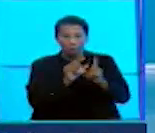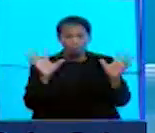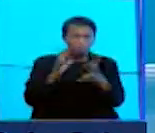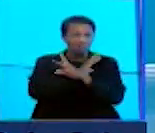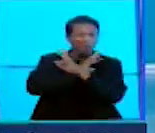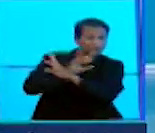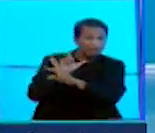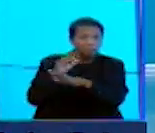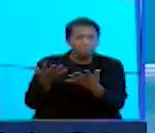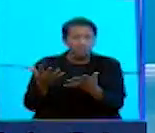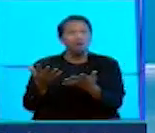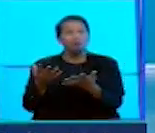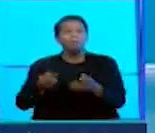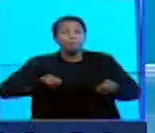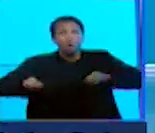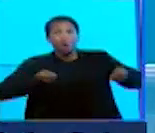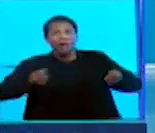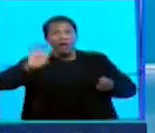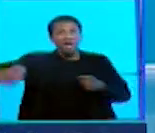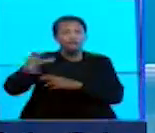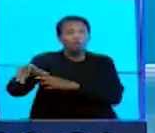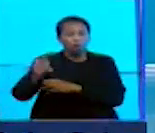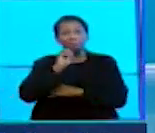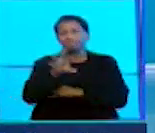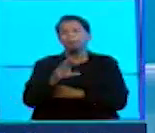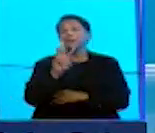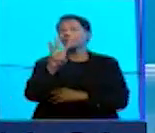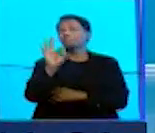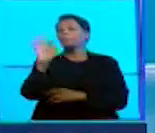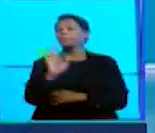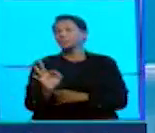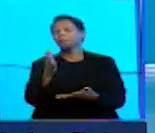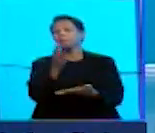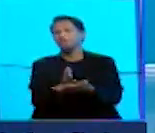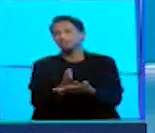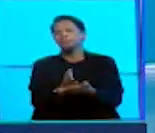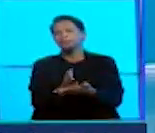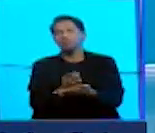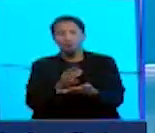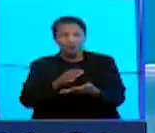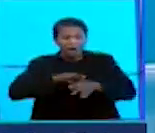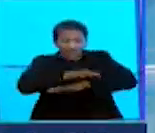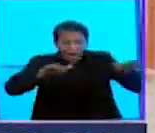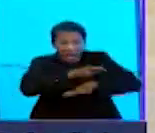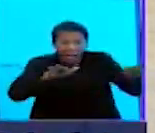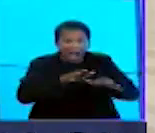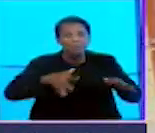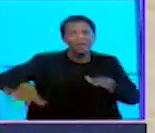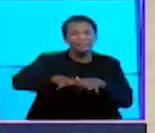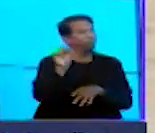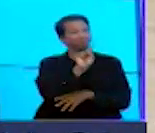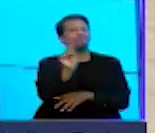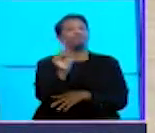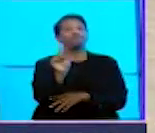pengelola Ancol membatasi pengunjung hanya 30% dari kapasitas dan melarang aktivitas berenang di pantai. Hingga saat